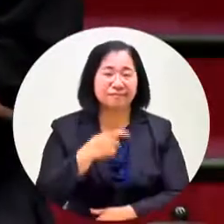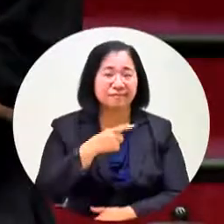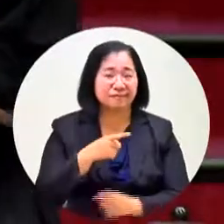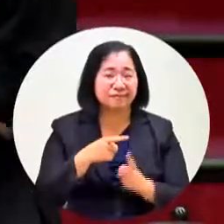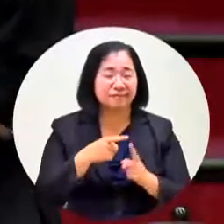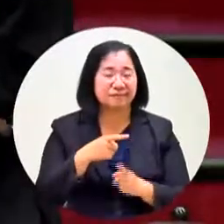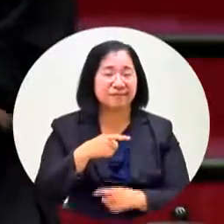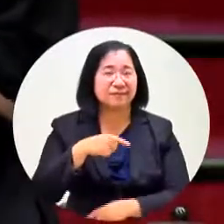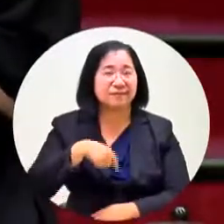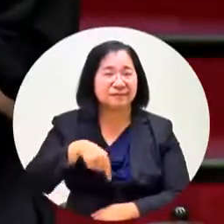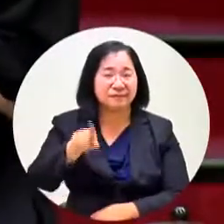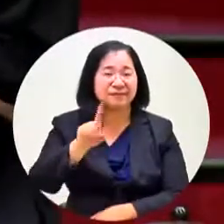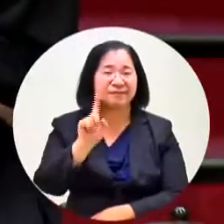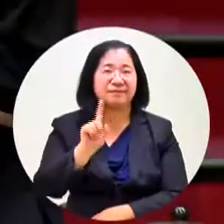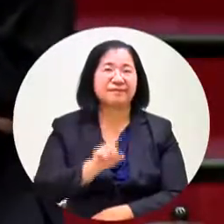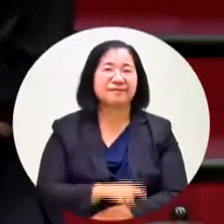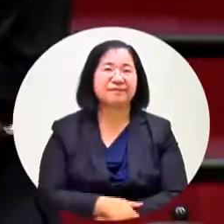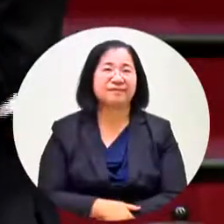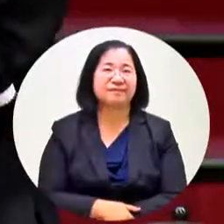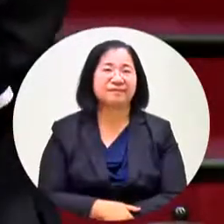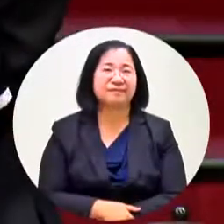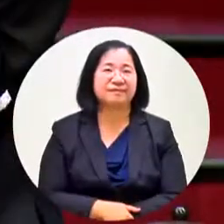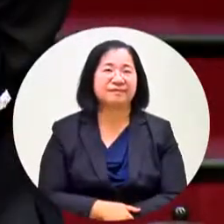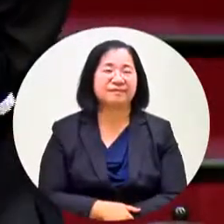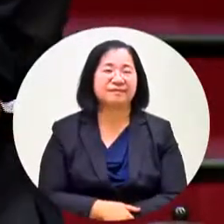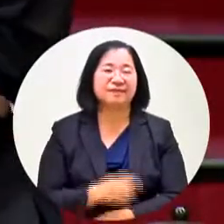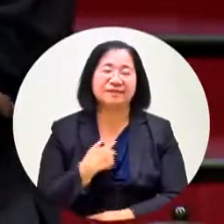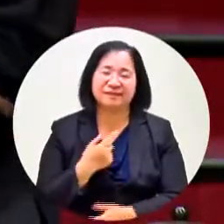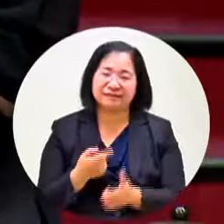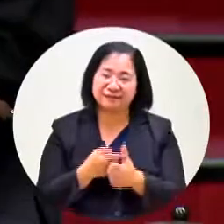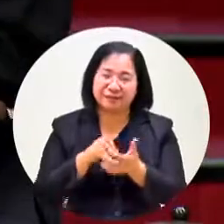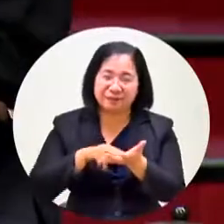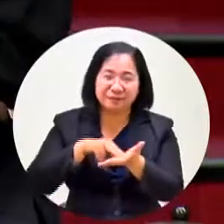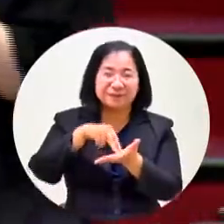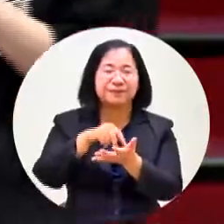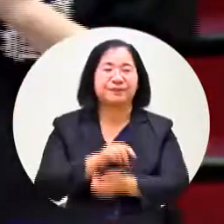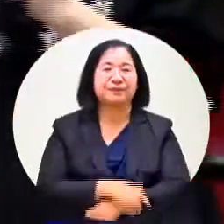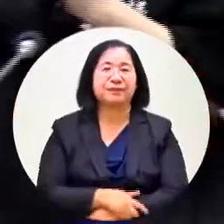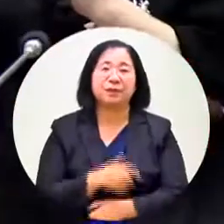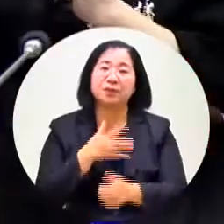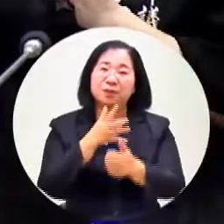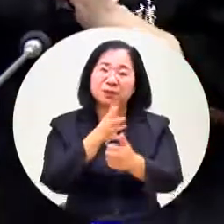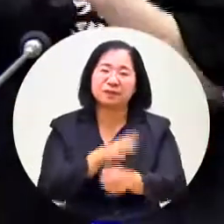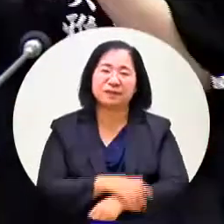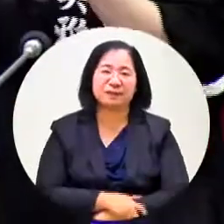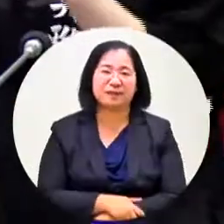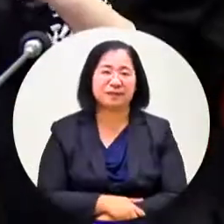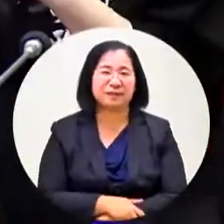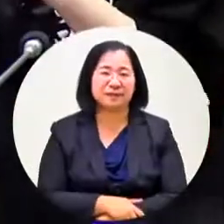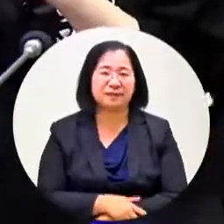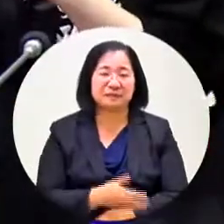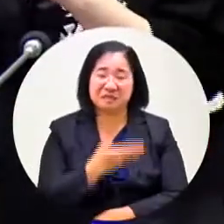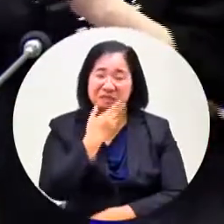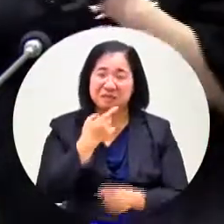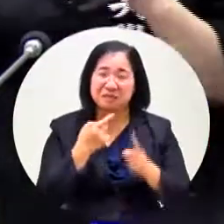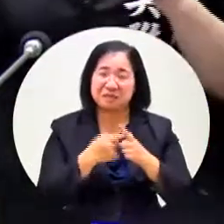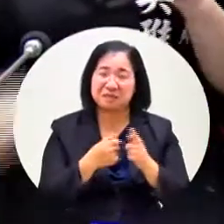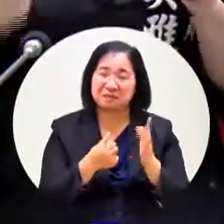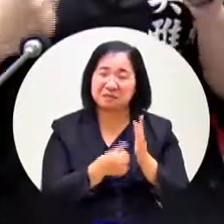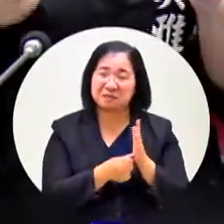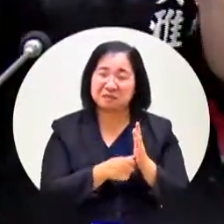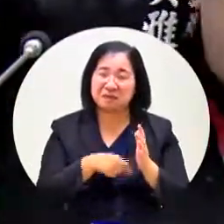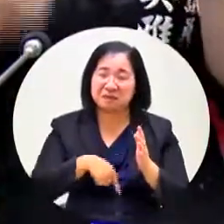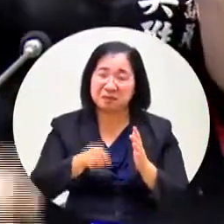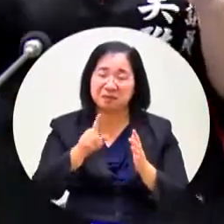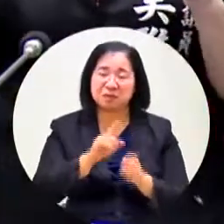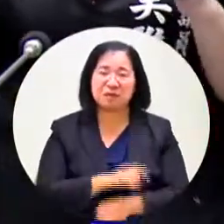我记得那时候你也是担任主计处长，你有没有去？ 好像有啊，有好，我不太记得了啦。 哦，照片好像是有看到你了，你觉得你有没有去？ 好像有